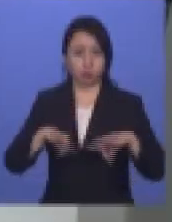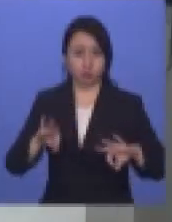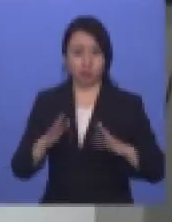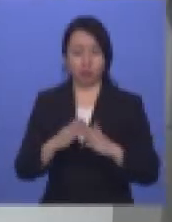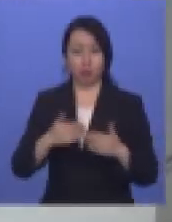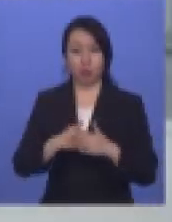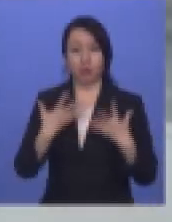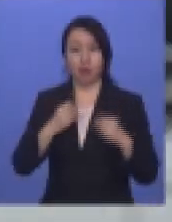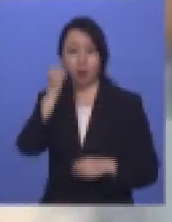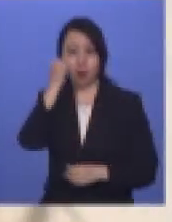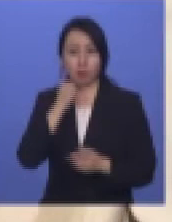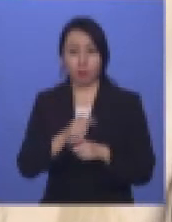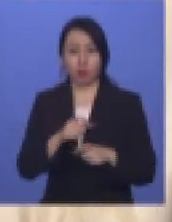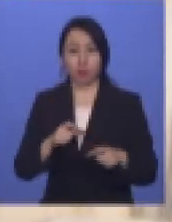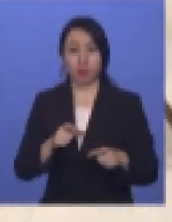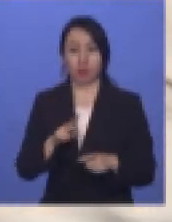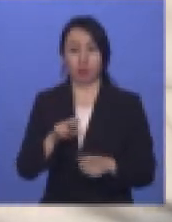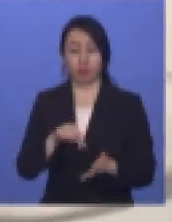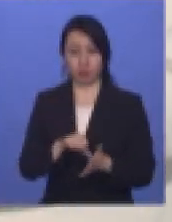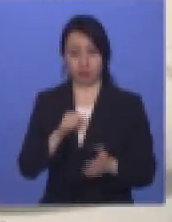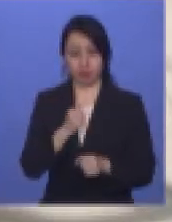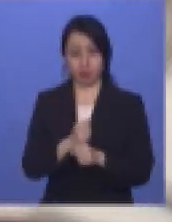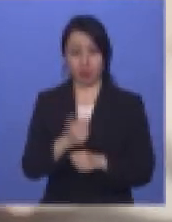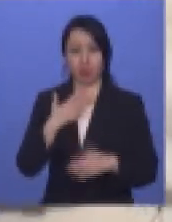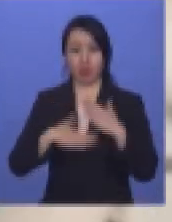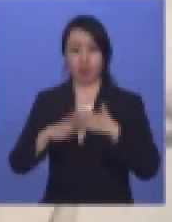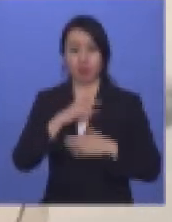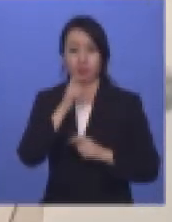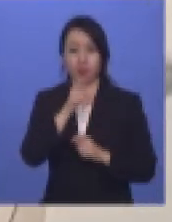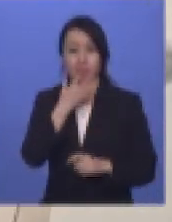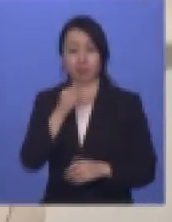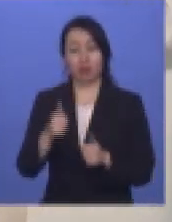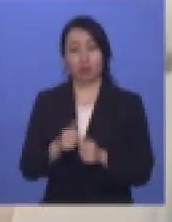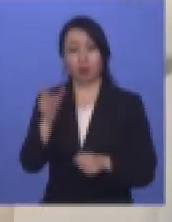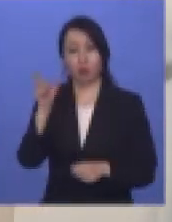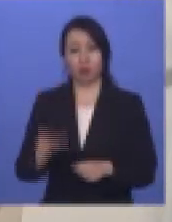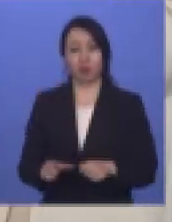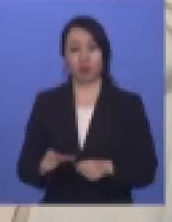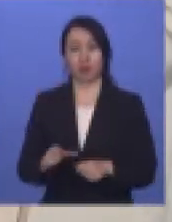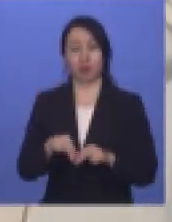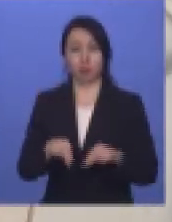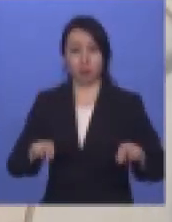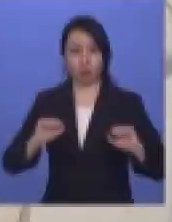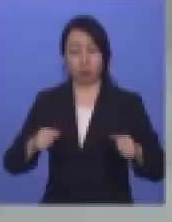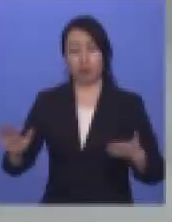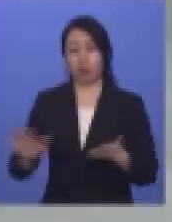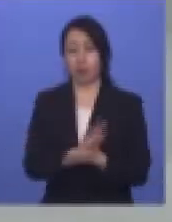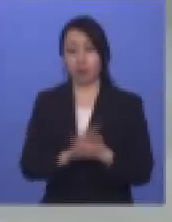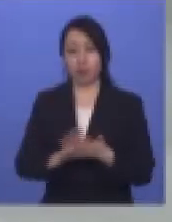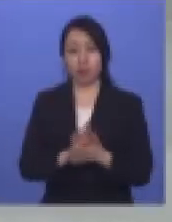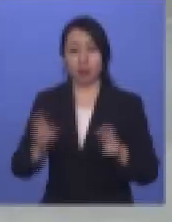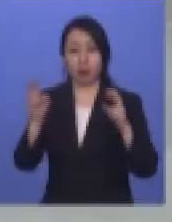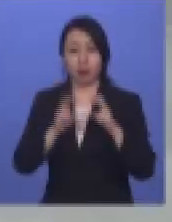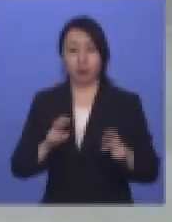В преддверии Дня пожилых представители «Айнакос» сделали приятный подарок своим клиентам. Петропавловцы могут пройти бесплатный скрининг